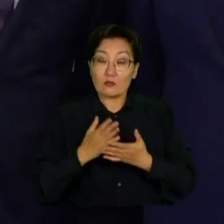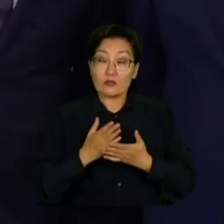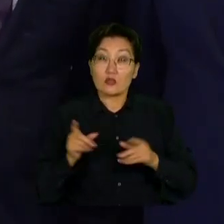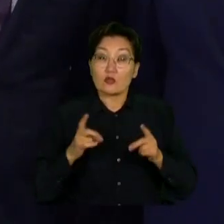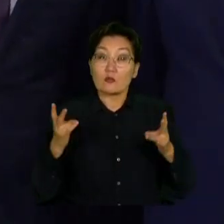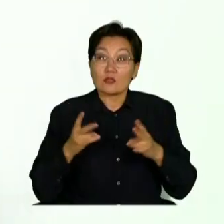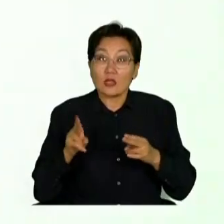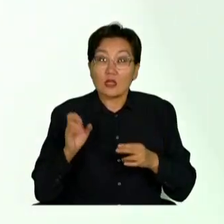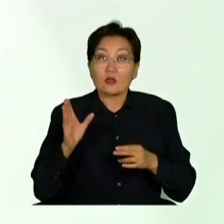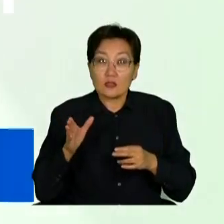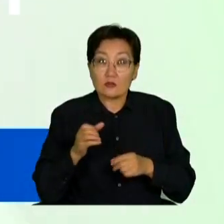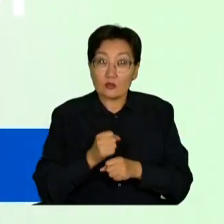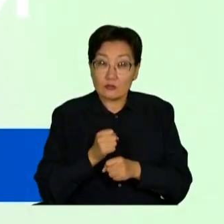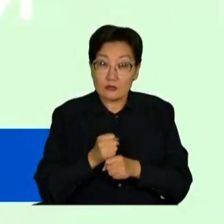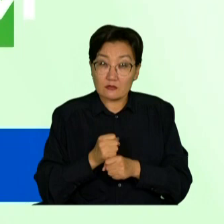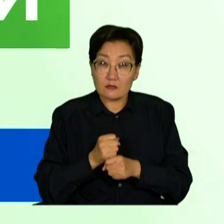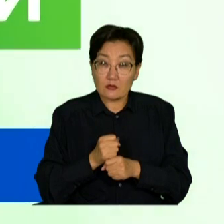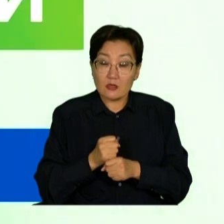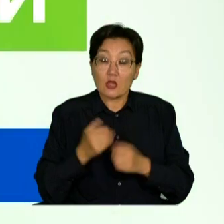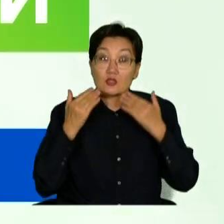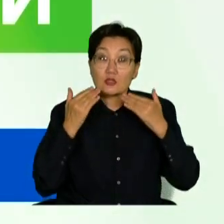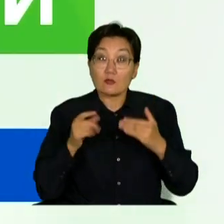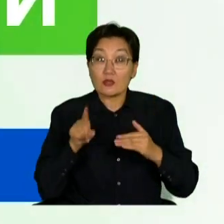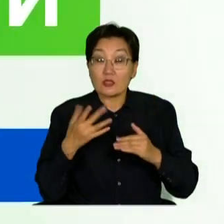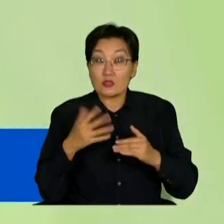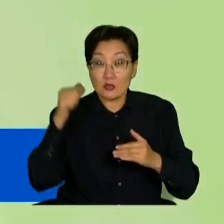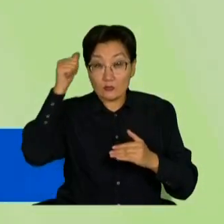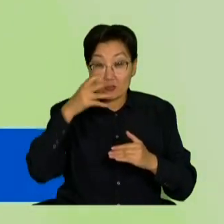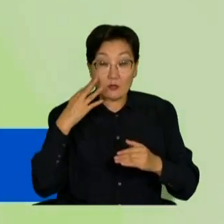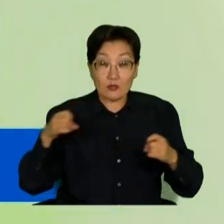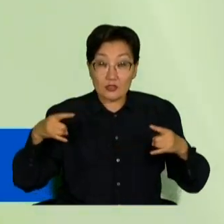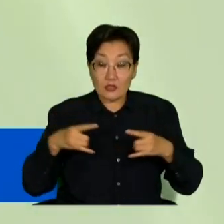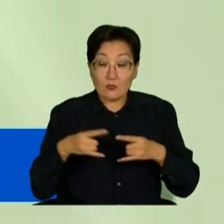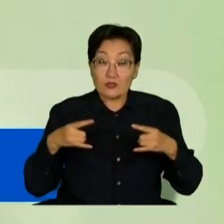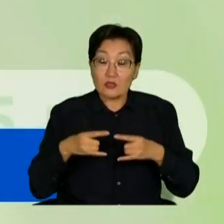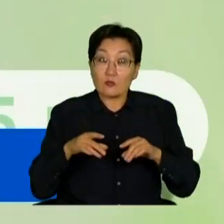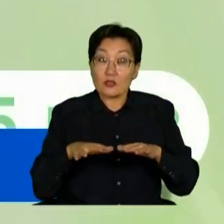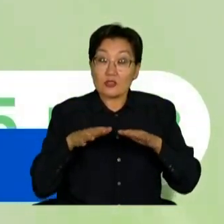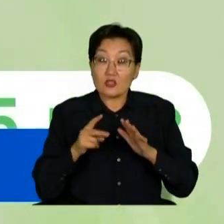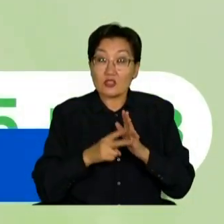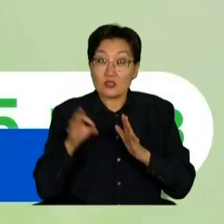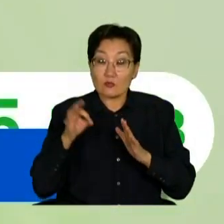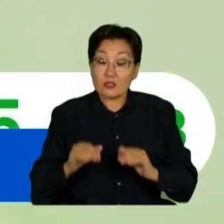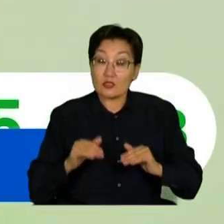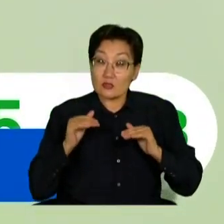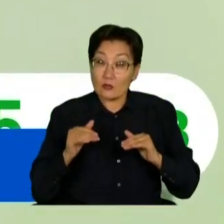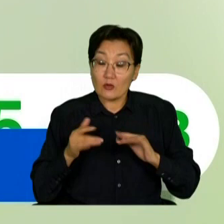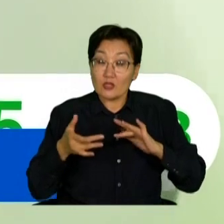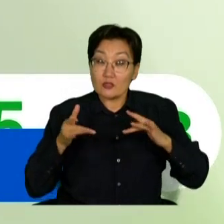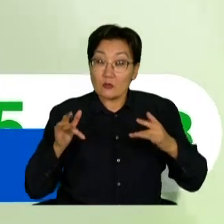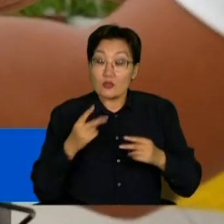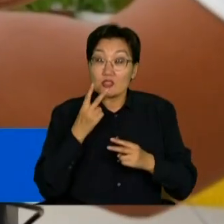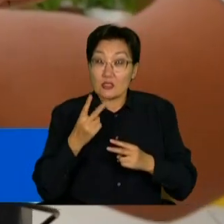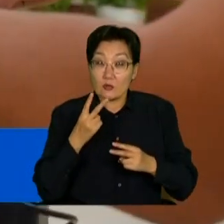екен, қалай істейміз. Соңғы 1,5 жылда Алматы арнасының телеаудиториясы 70%-ға өсті. Сайттағы